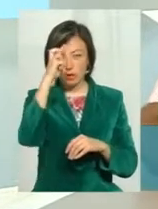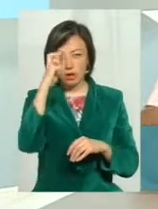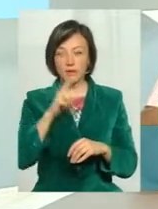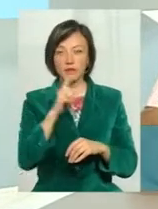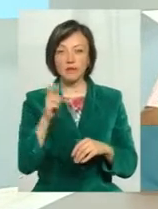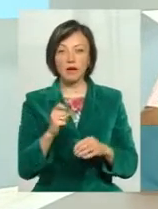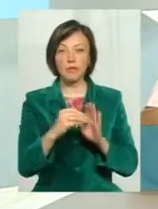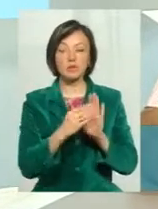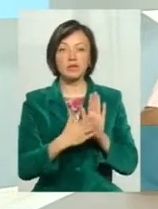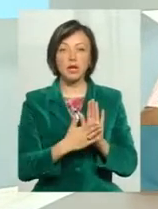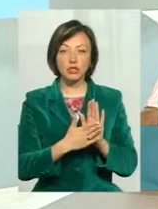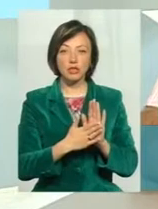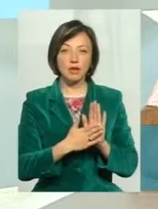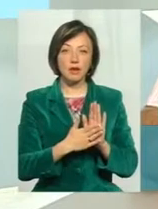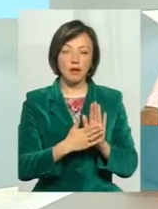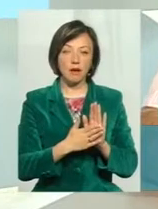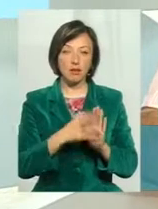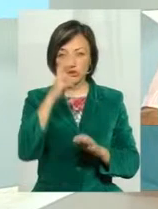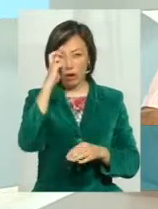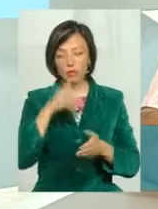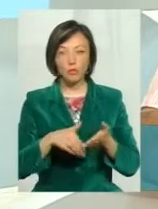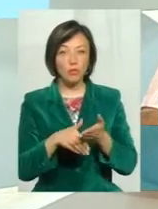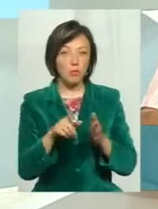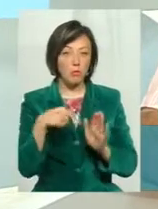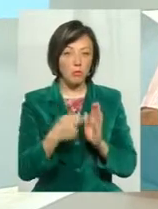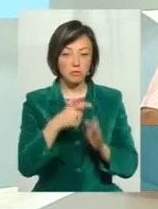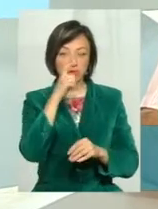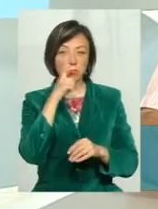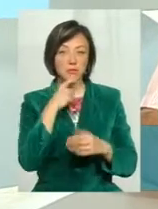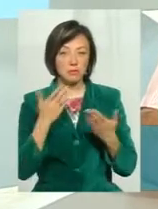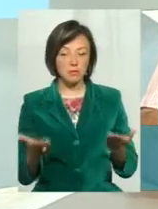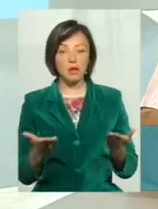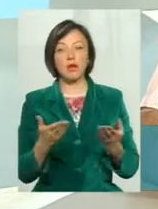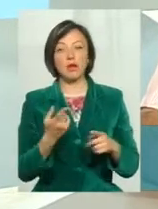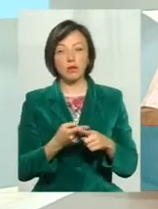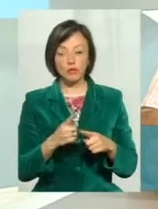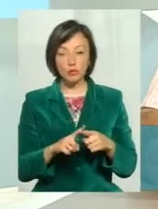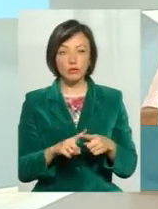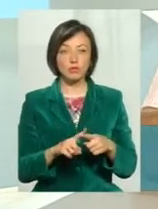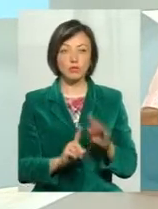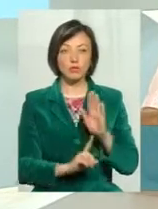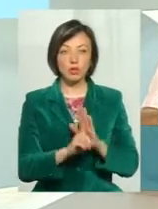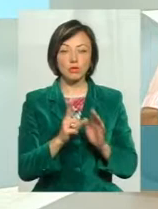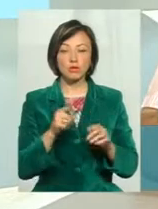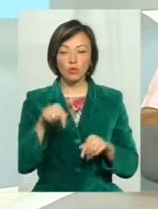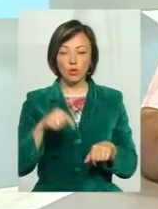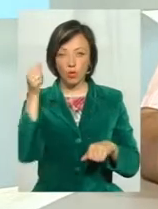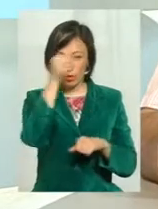за призначення субсидії. Тому, як правило, з початку цього